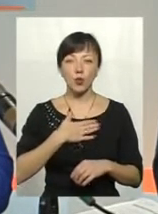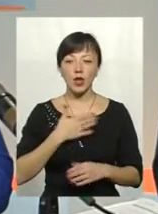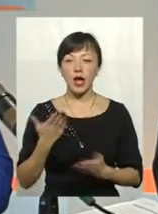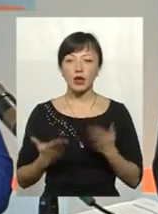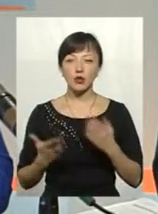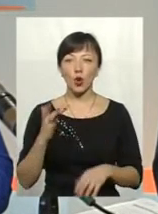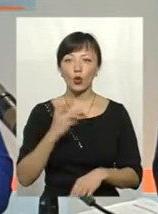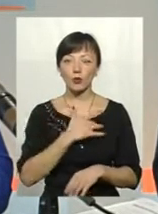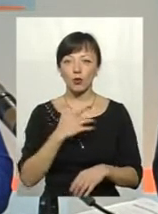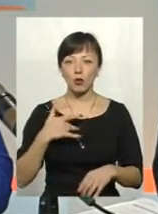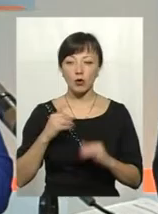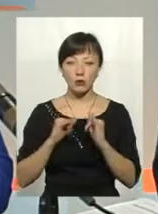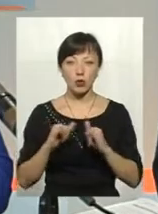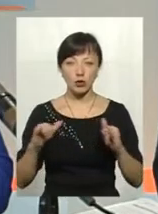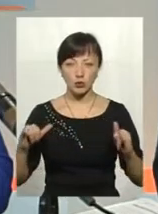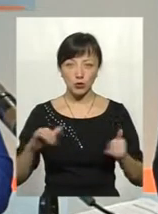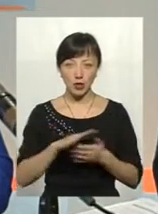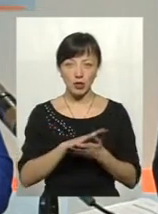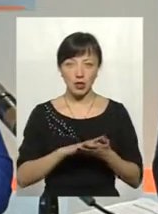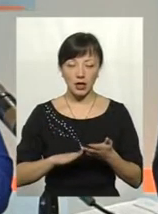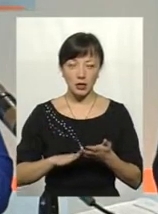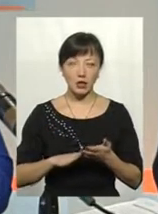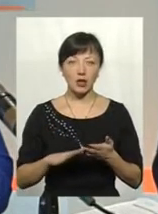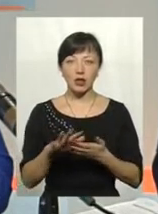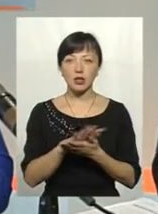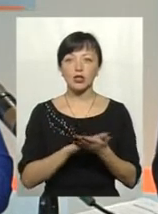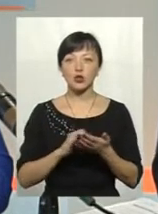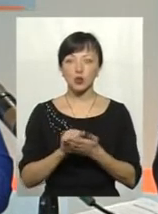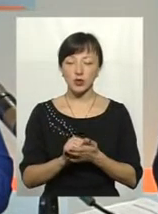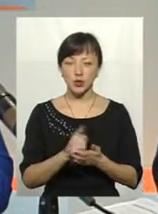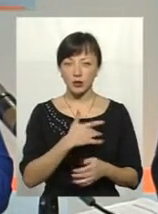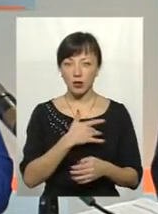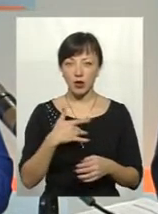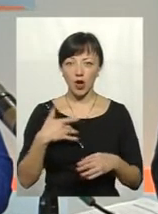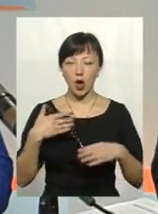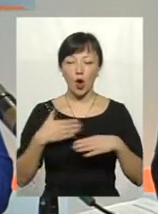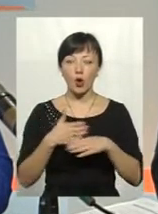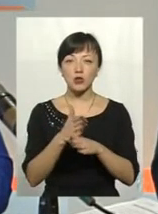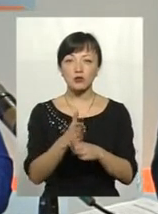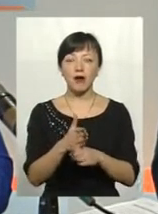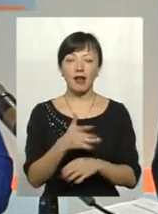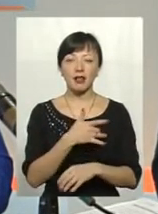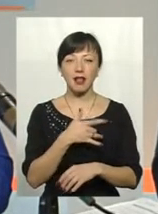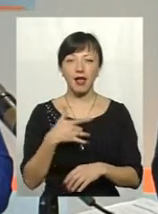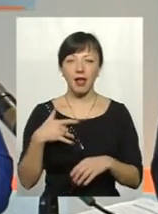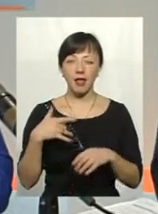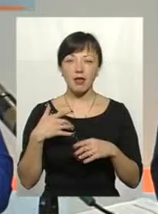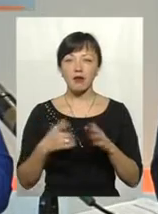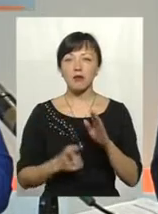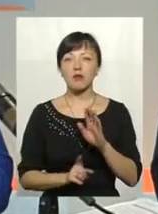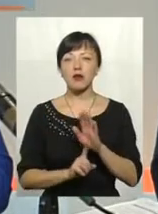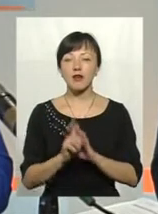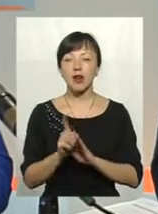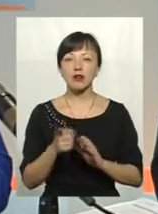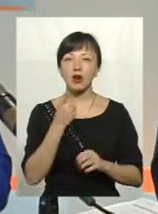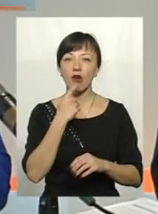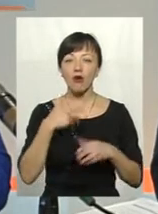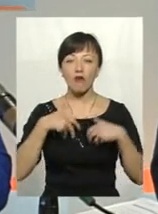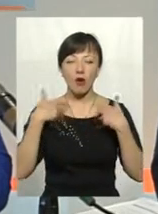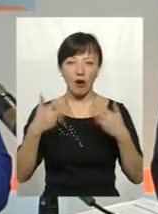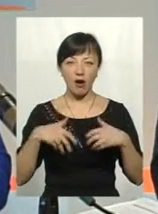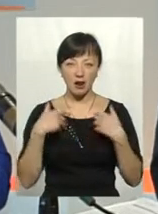туберкульоз прогресує далі, іде деструкція, про що ми вже з вами говорили, розпад легеневої тканини, появляється кровохаркання,